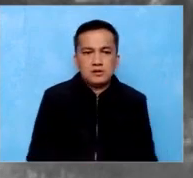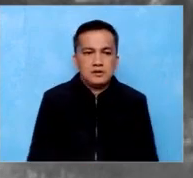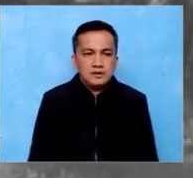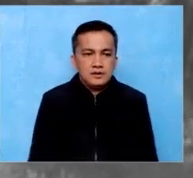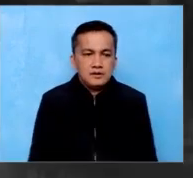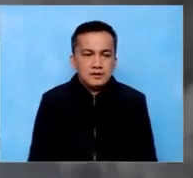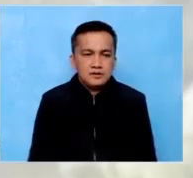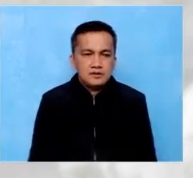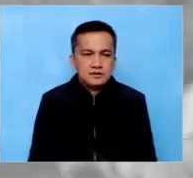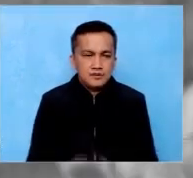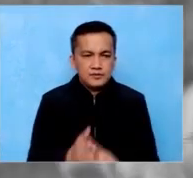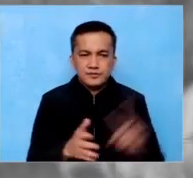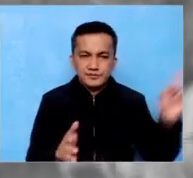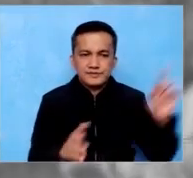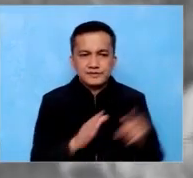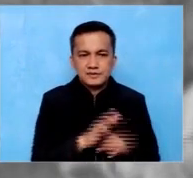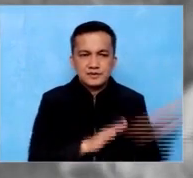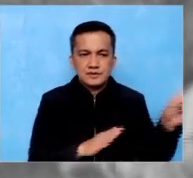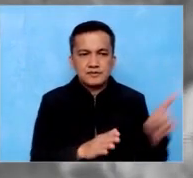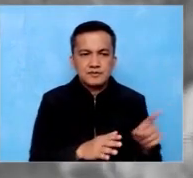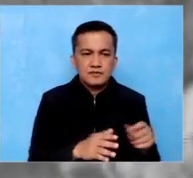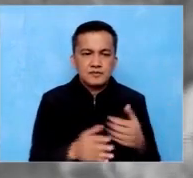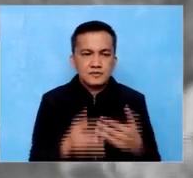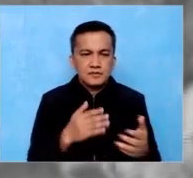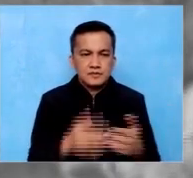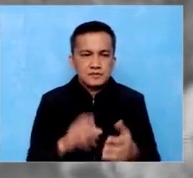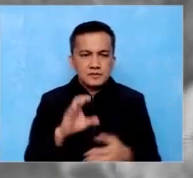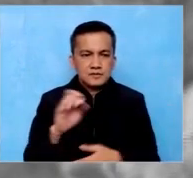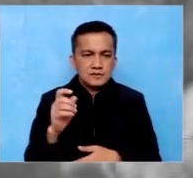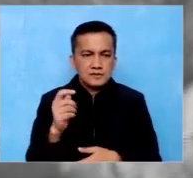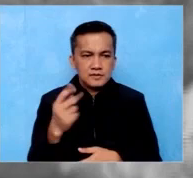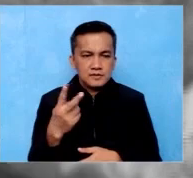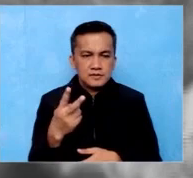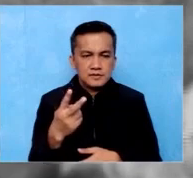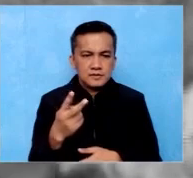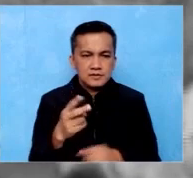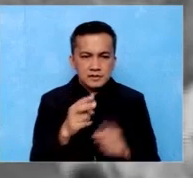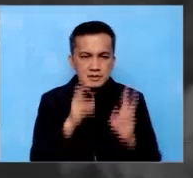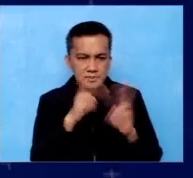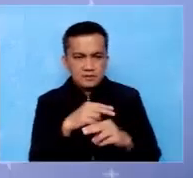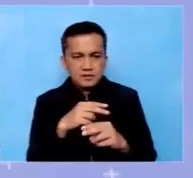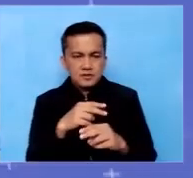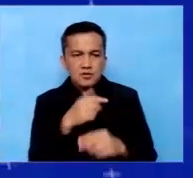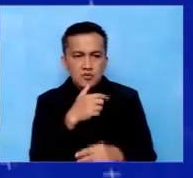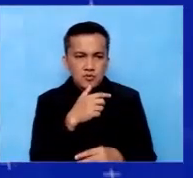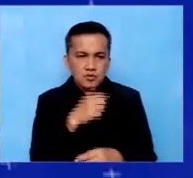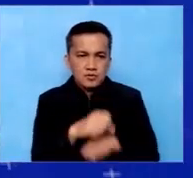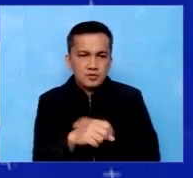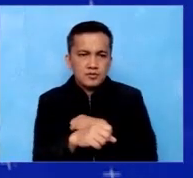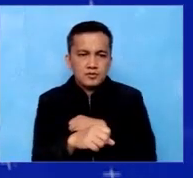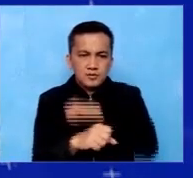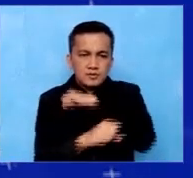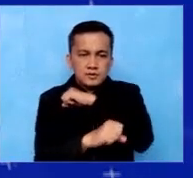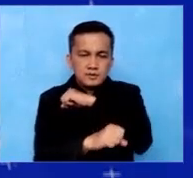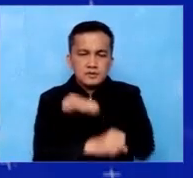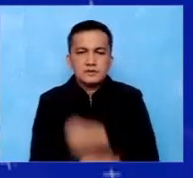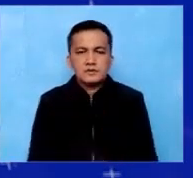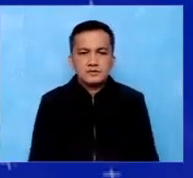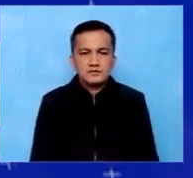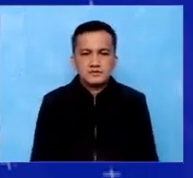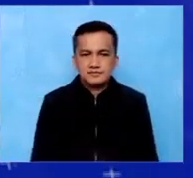kundi tumakas. Kahit nakuna ng CCTV, hindi pa rin nakilala ang kawatan. Pwede naman po sila maghingi. Kwento ng